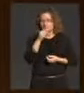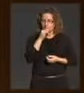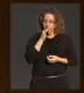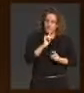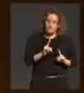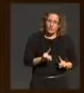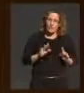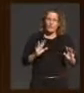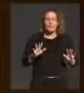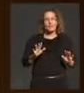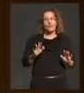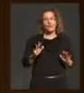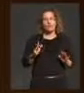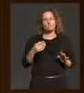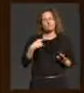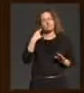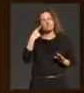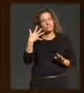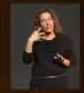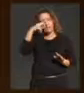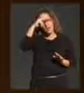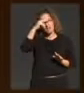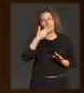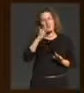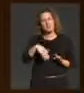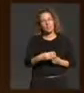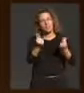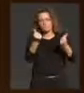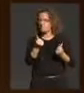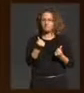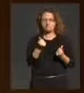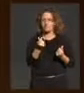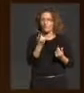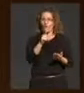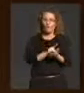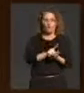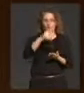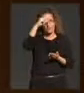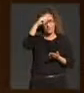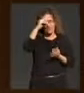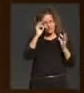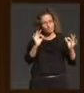dugu. Eta aipamenak kirol lorpen eta lortzeko eraren eskutik heldu zaizkigu.